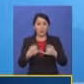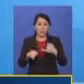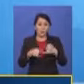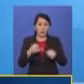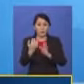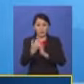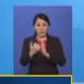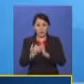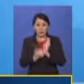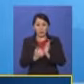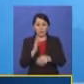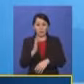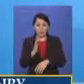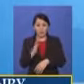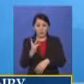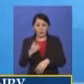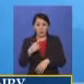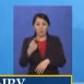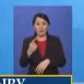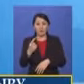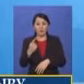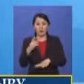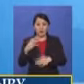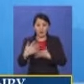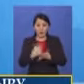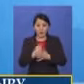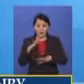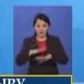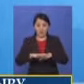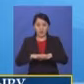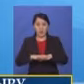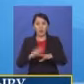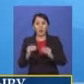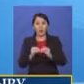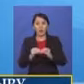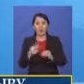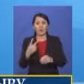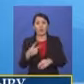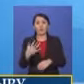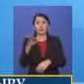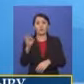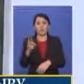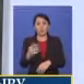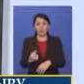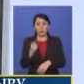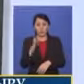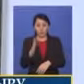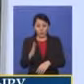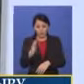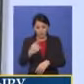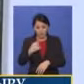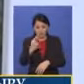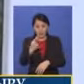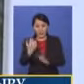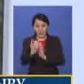жазылған тізімделіп қоямыз. Бір айта кететіні, тұрақтандыру қорының дәрісі нарықтағы бағадан 10-25%-ке арзан болады. Бір айта кететіні,